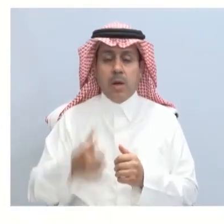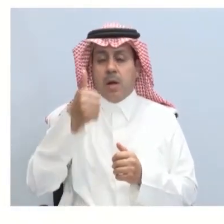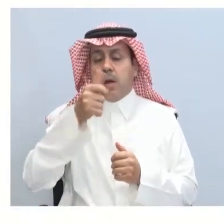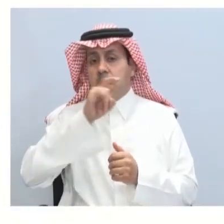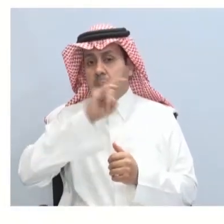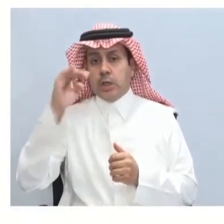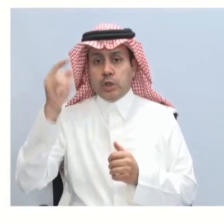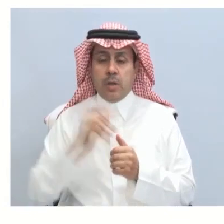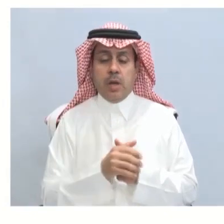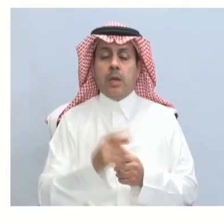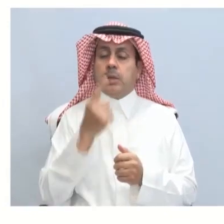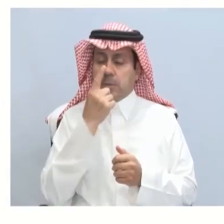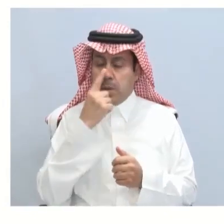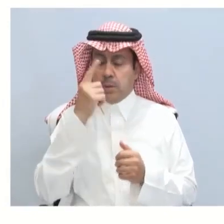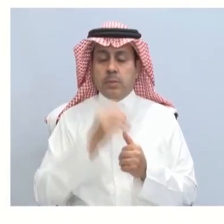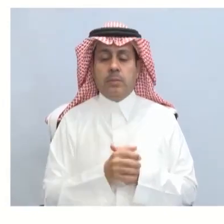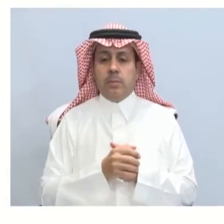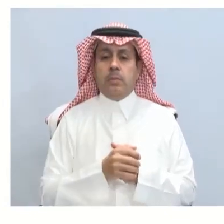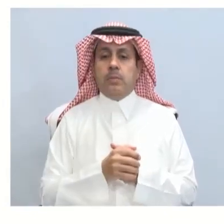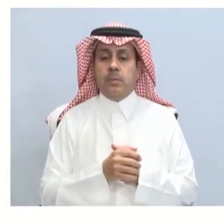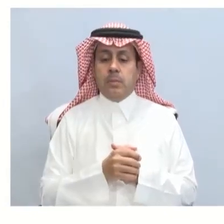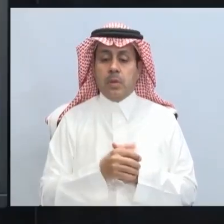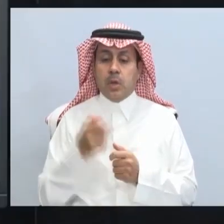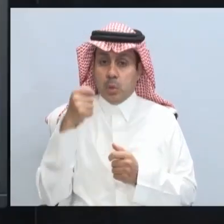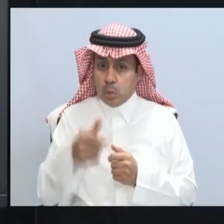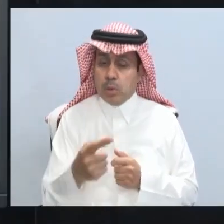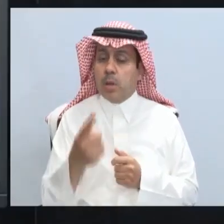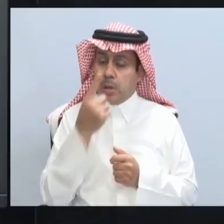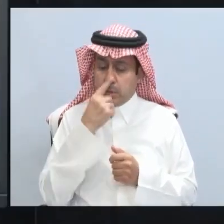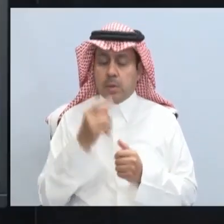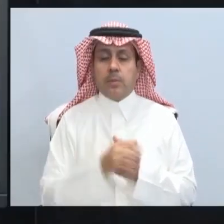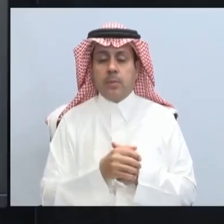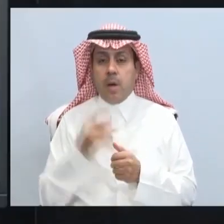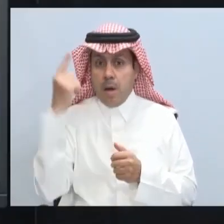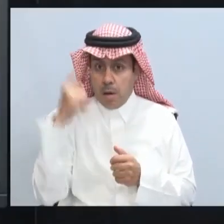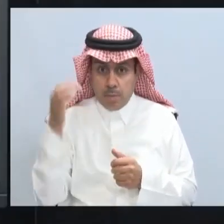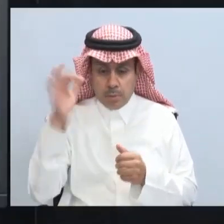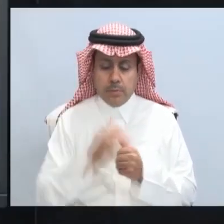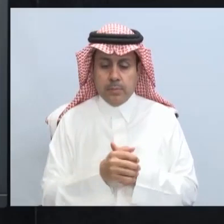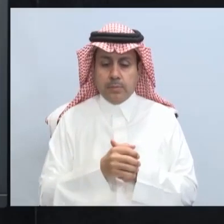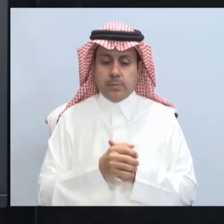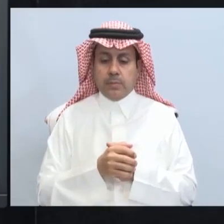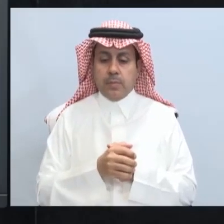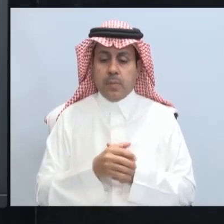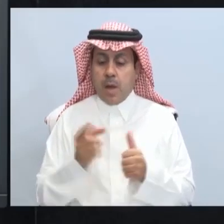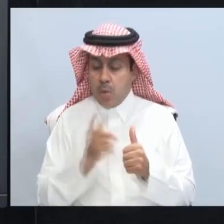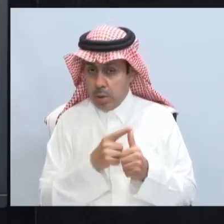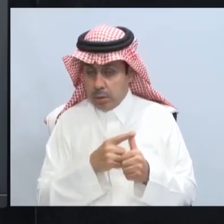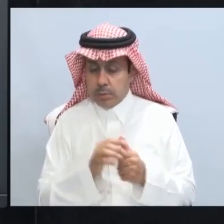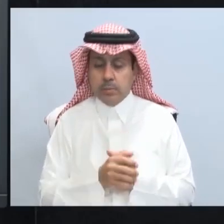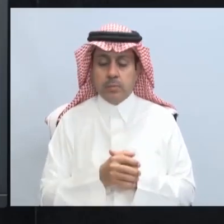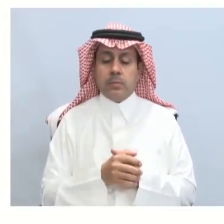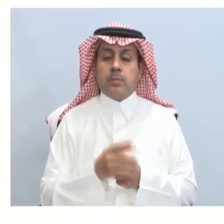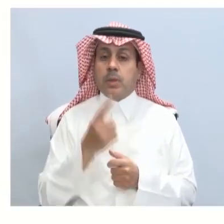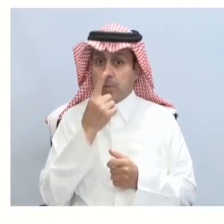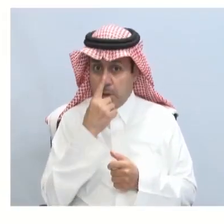الطاعات هنا عندنا الاجره على الطاعه هل هي محرمه او مباحه هنا تفصيل القول اولا اذا كانت